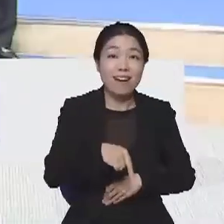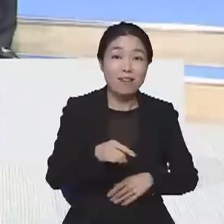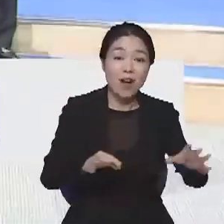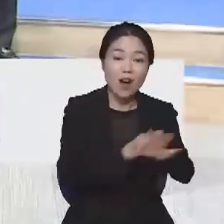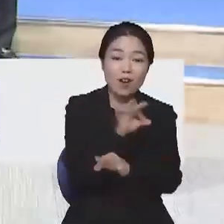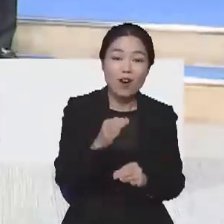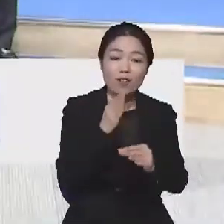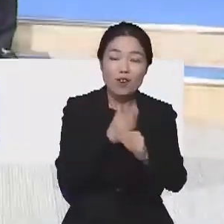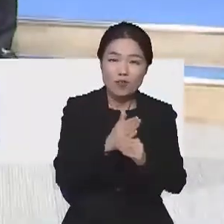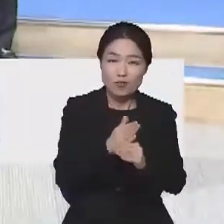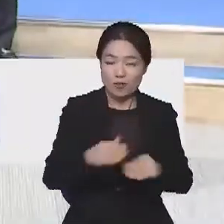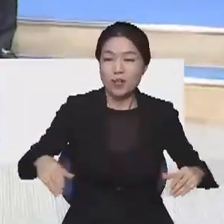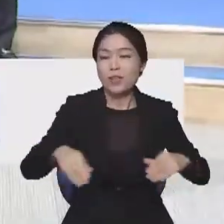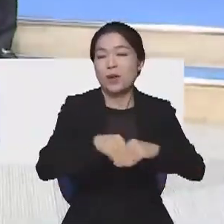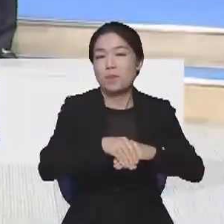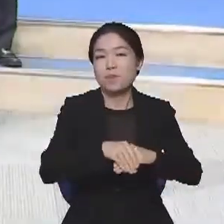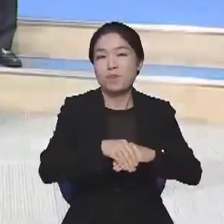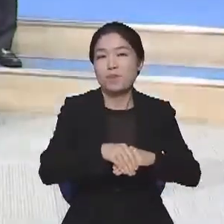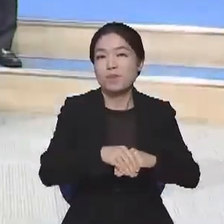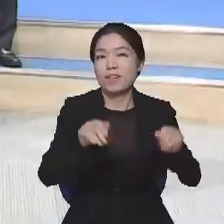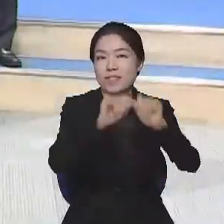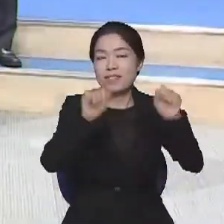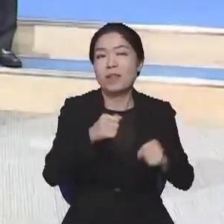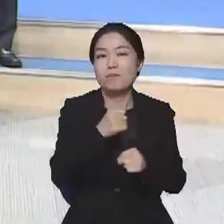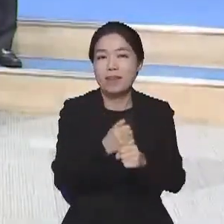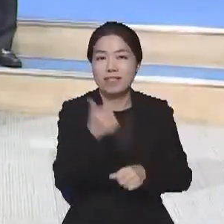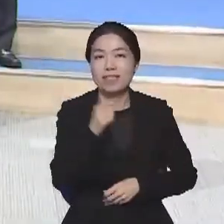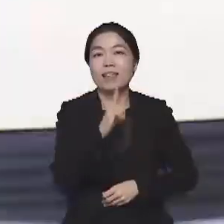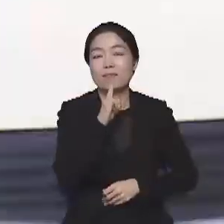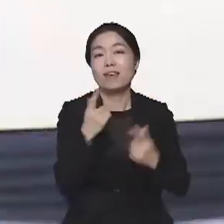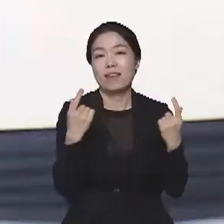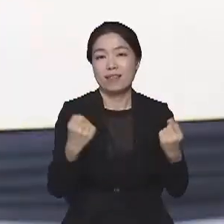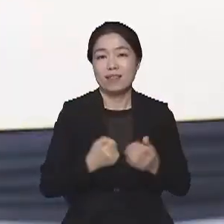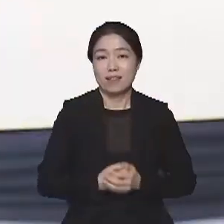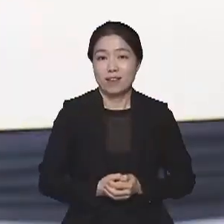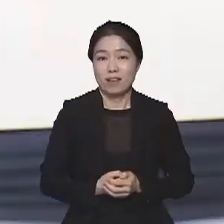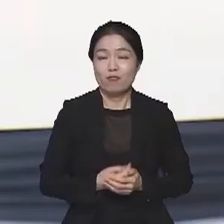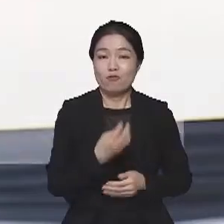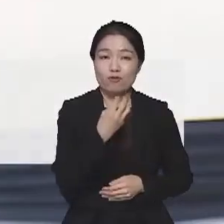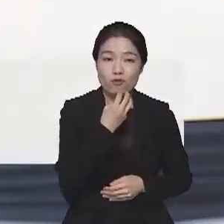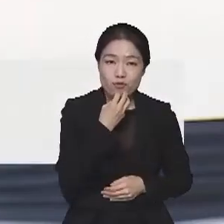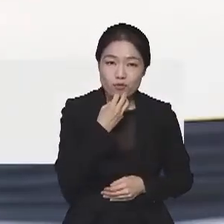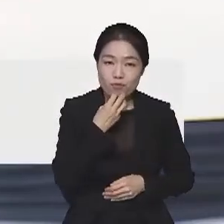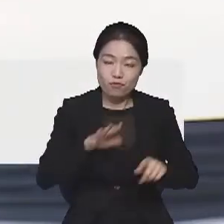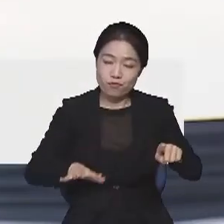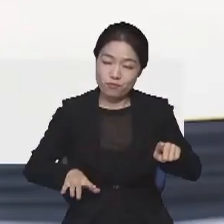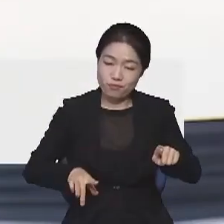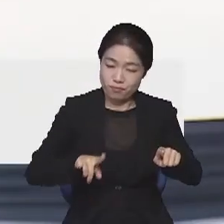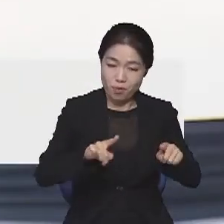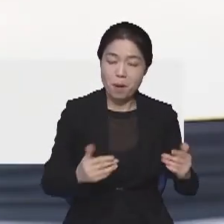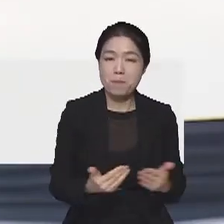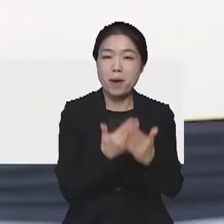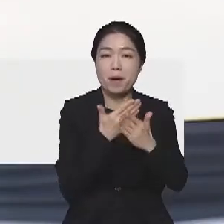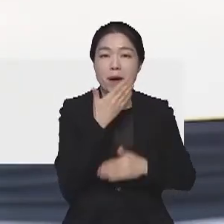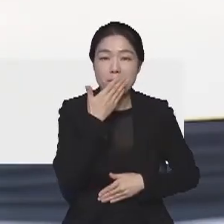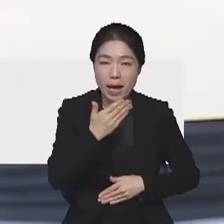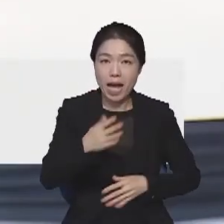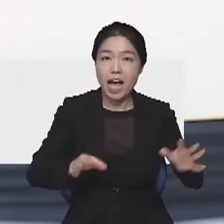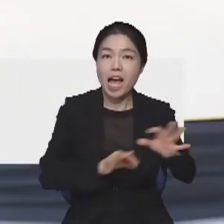중심의 광역협력체계를 구축하자는 구상입니다. 또 수도권과 함께 발전할 수 있는